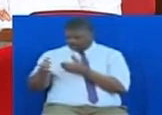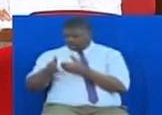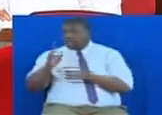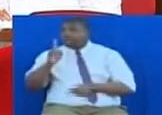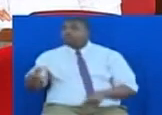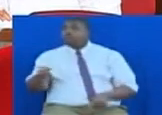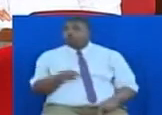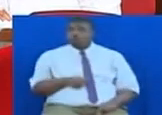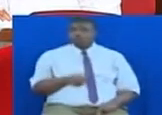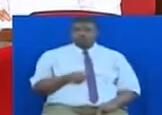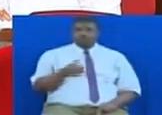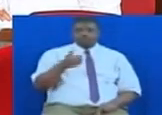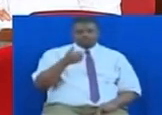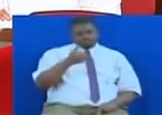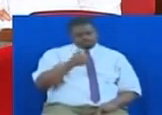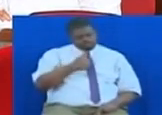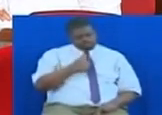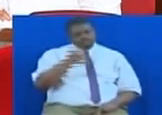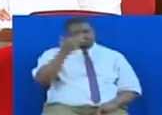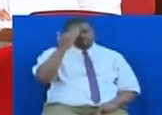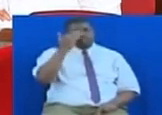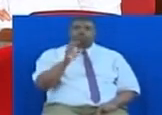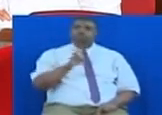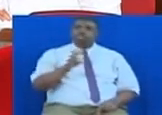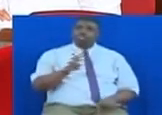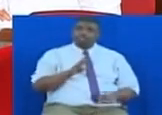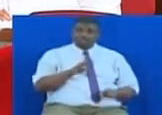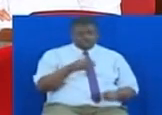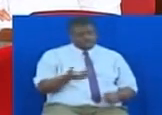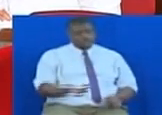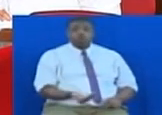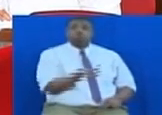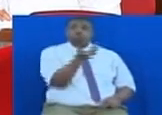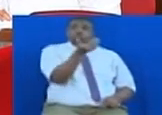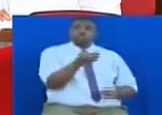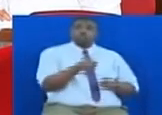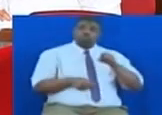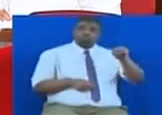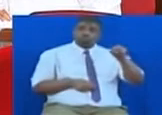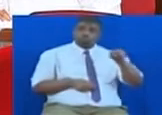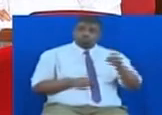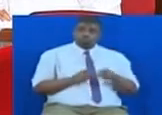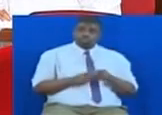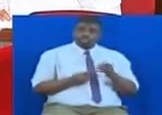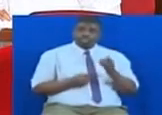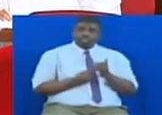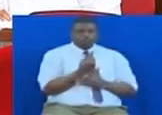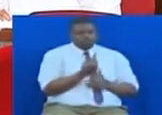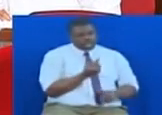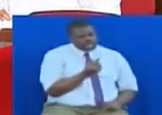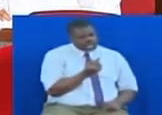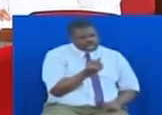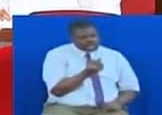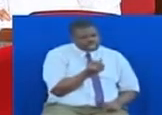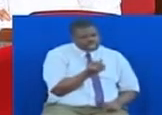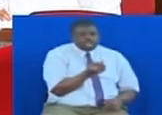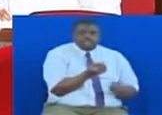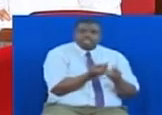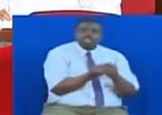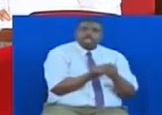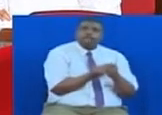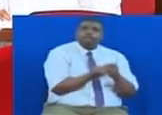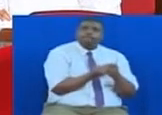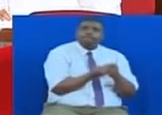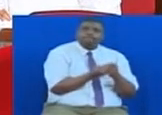Mimi ninavyojua Chadema nilio kulia huku. Yaani ingetoka hata damu tu kwenye zile ngazi,